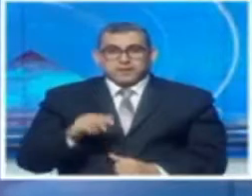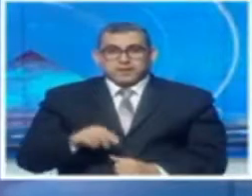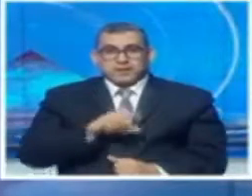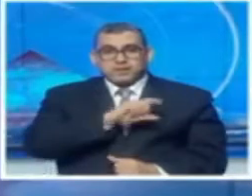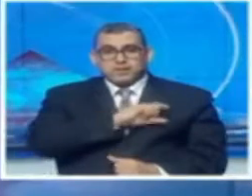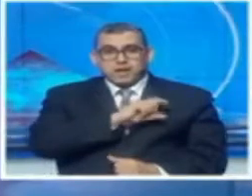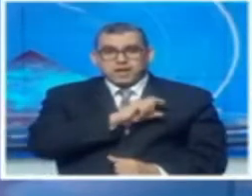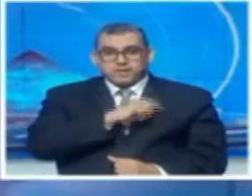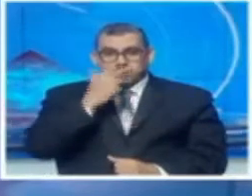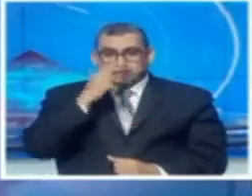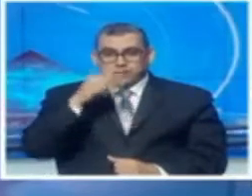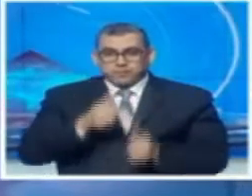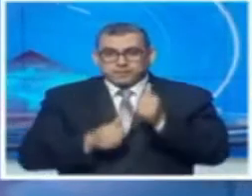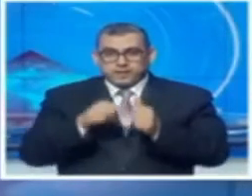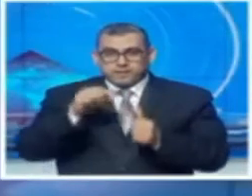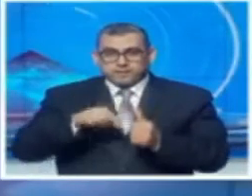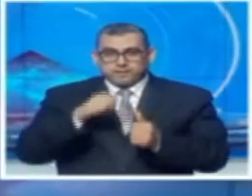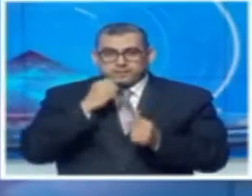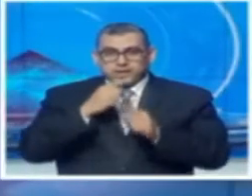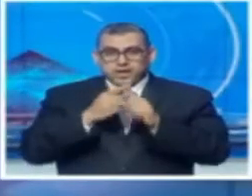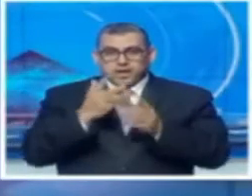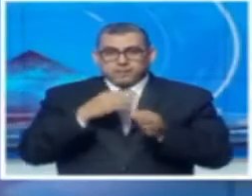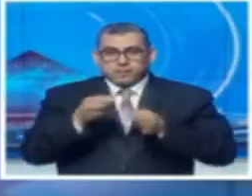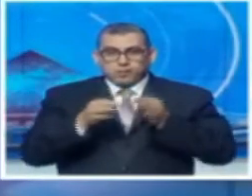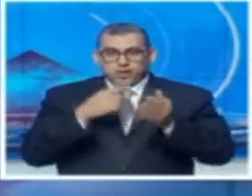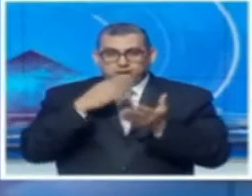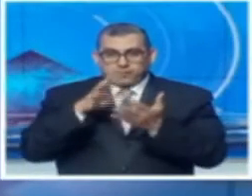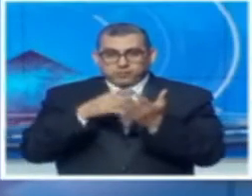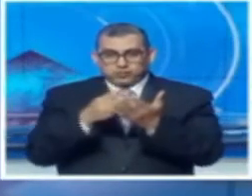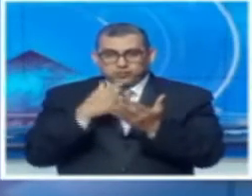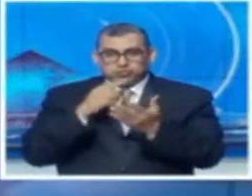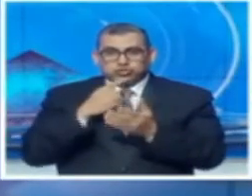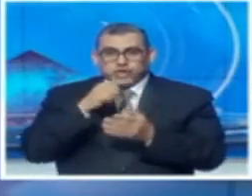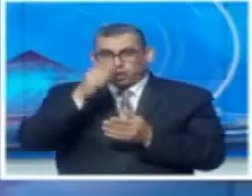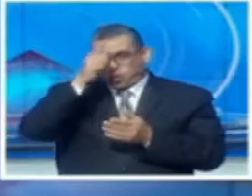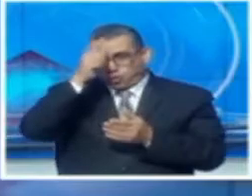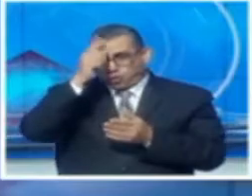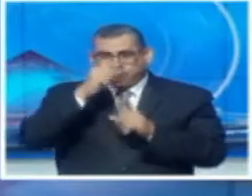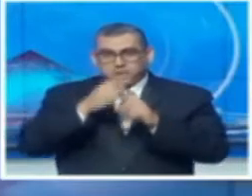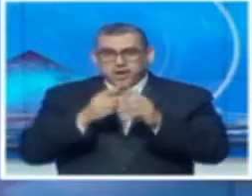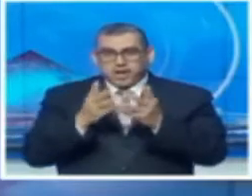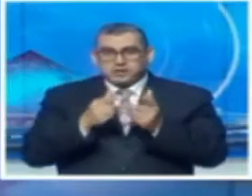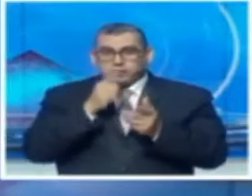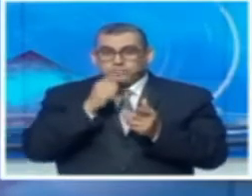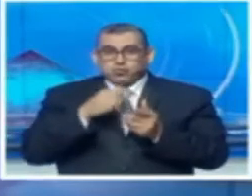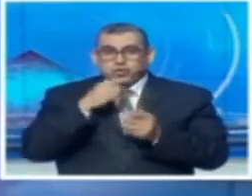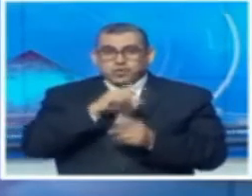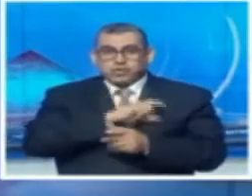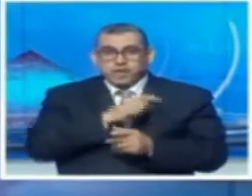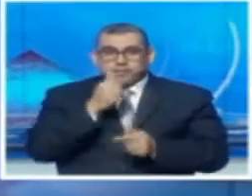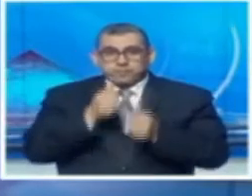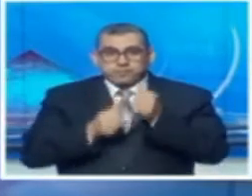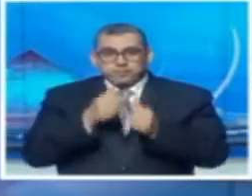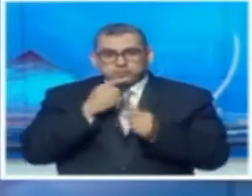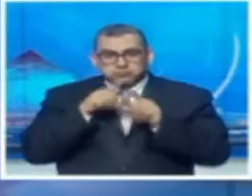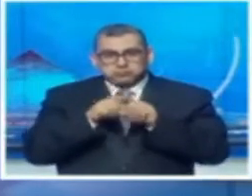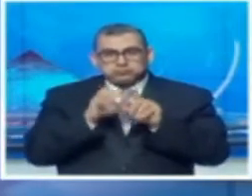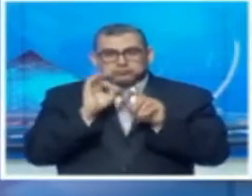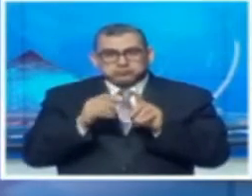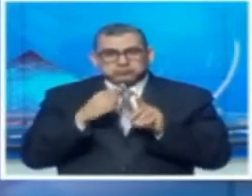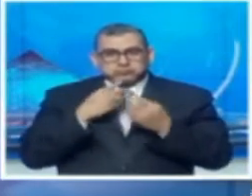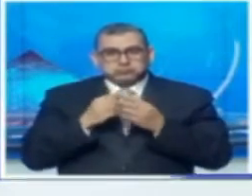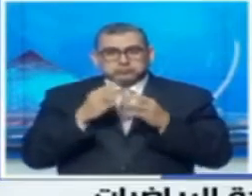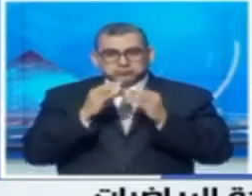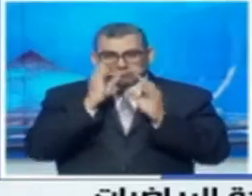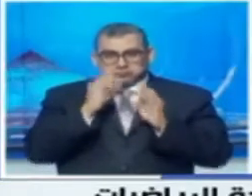أدى طلاب الثانوية العامة الامتحان في مادة الجبر والهندسة الفراغية للشعب العلمية رياضة، وأكد الطلاب أن الامتحان جاء في